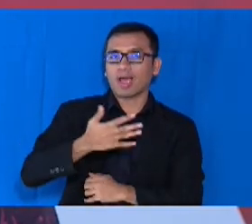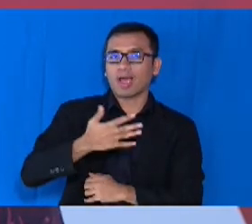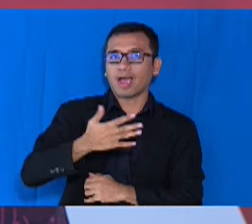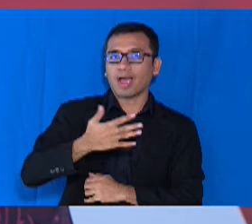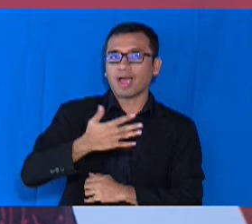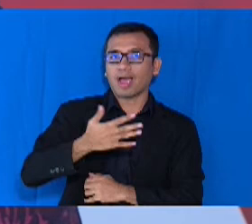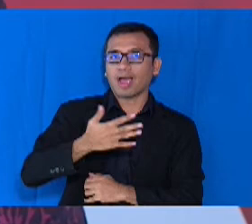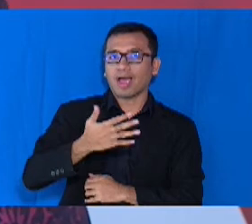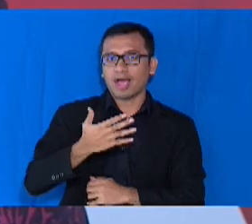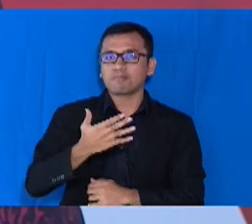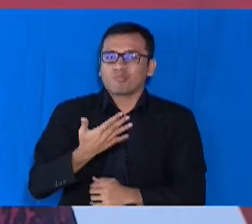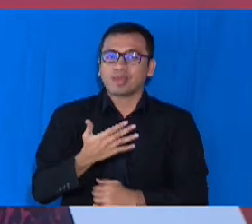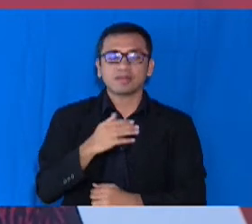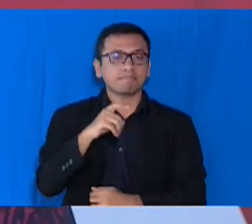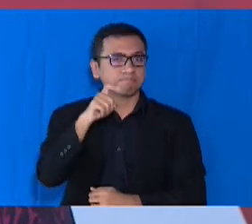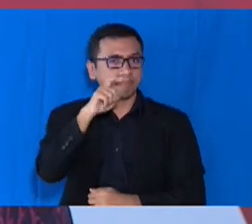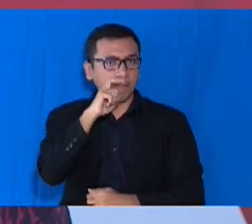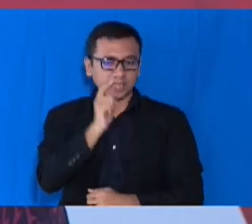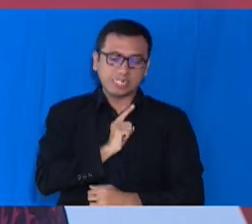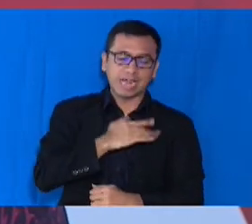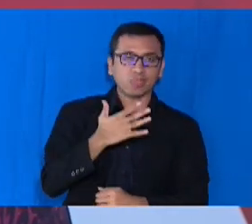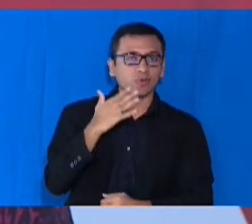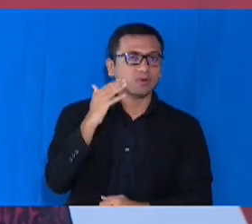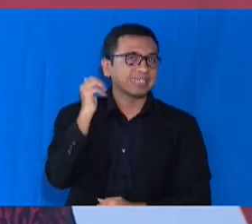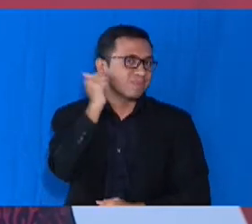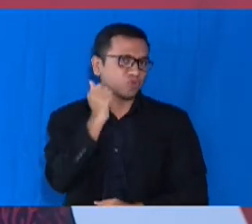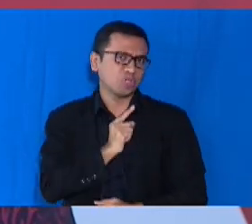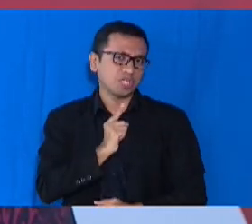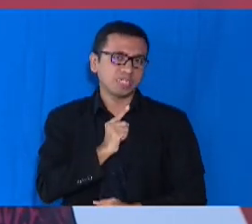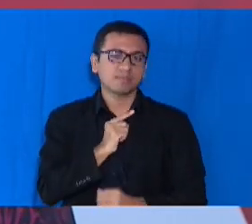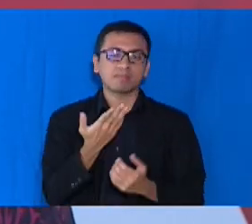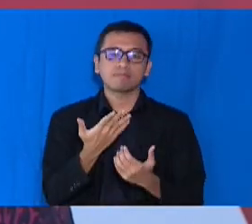segi finansial, dan dengan demikian kita